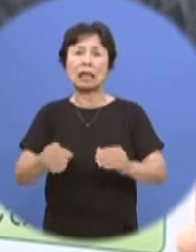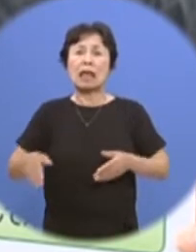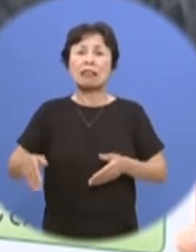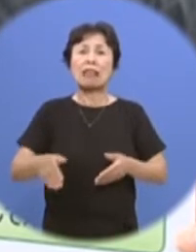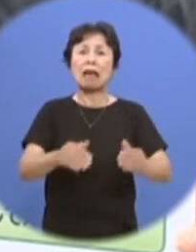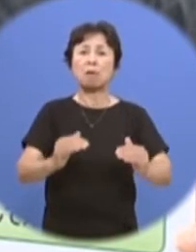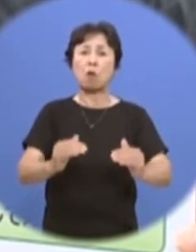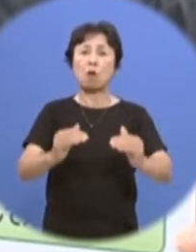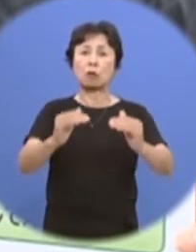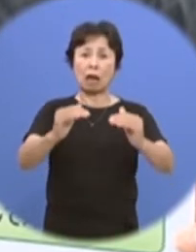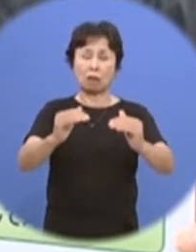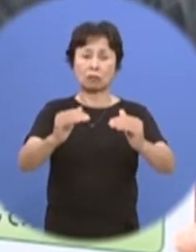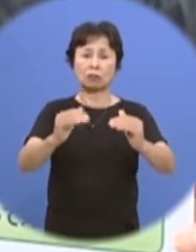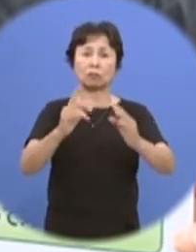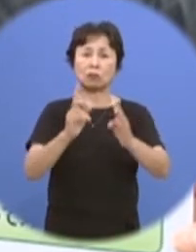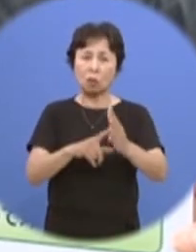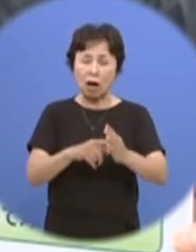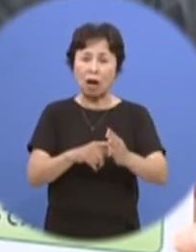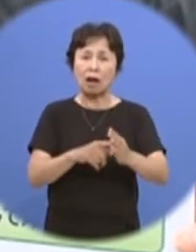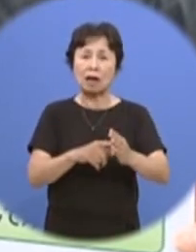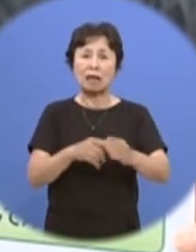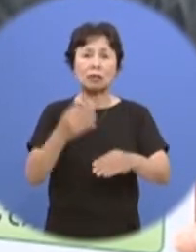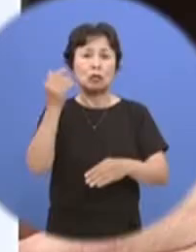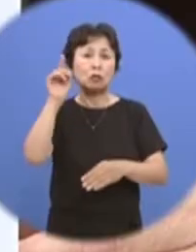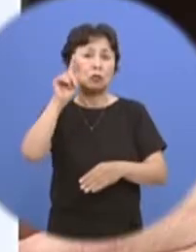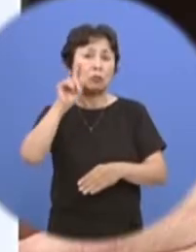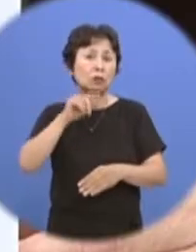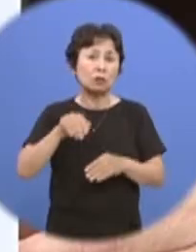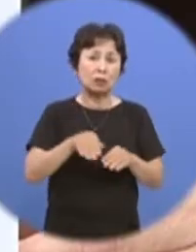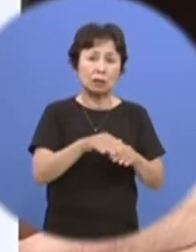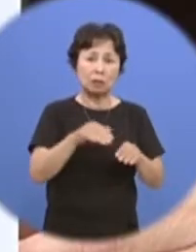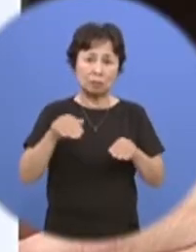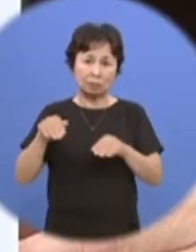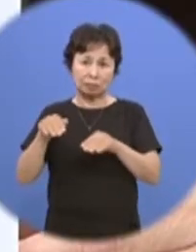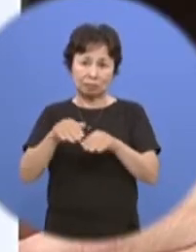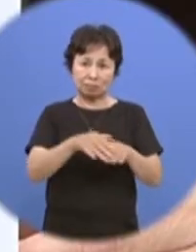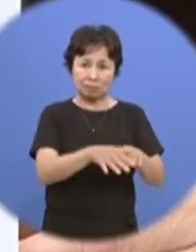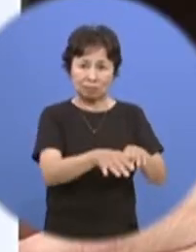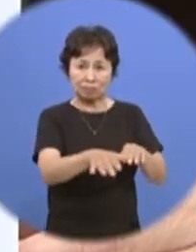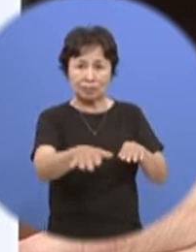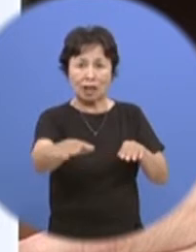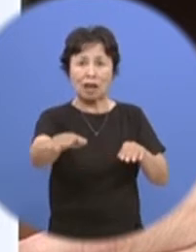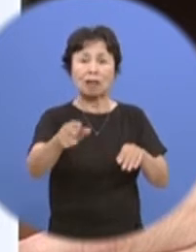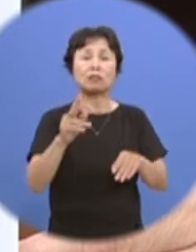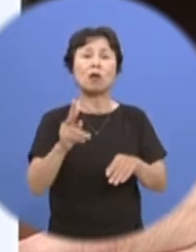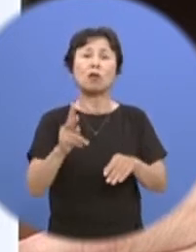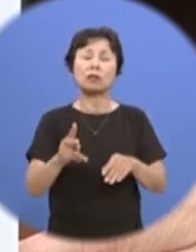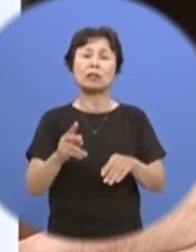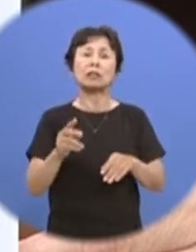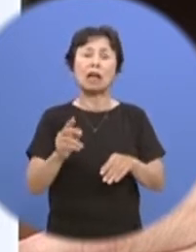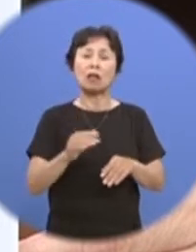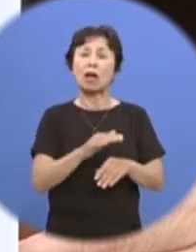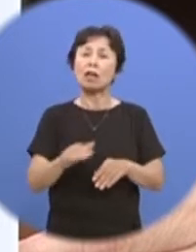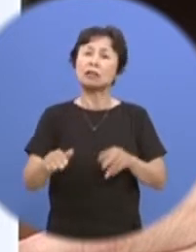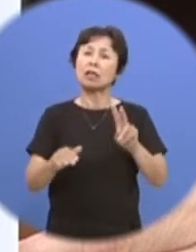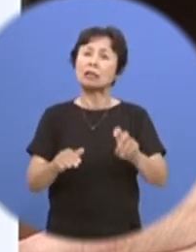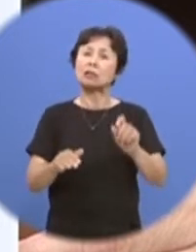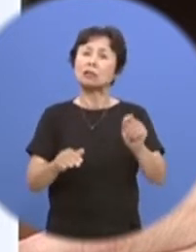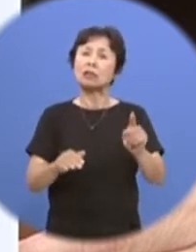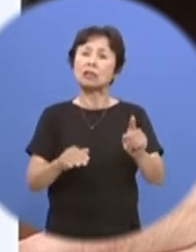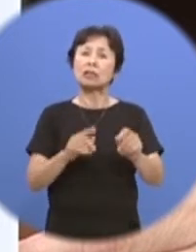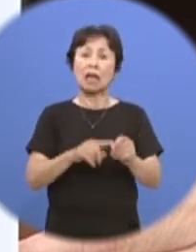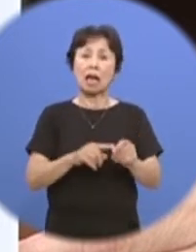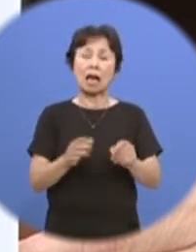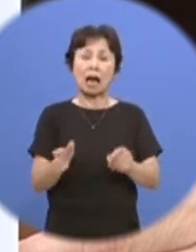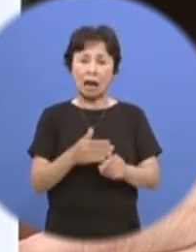するとか、 はいは い、そういうようなことも結構これは21年ぐらいからかな、 はい、 力を得てやってきました、 は